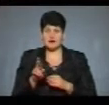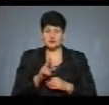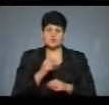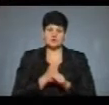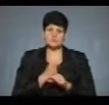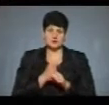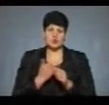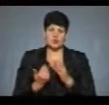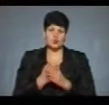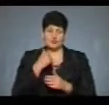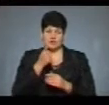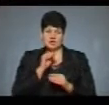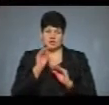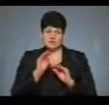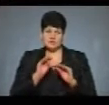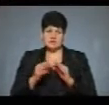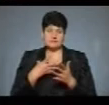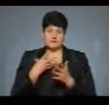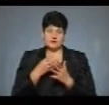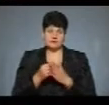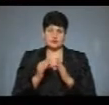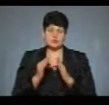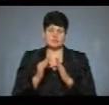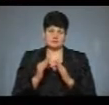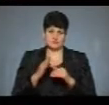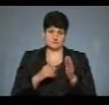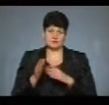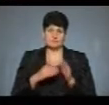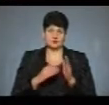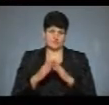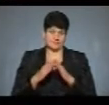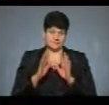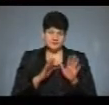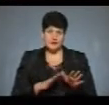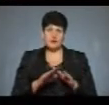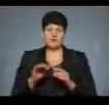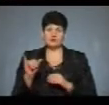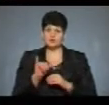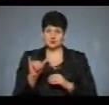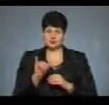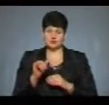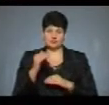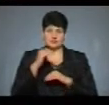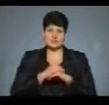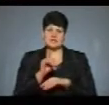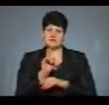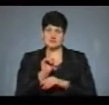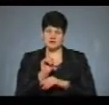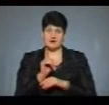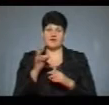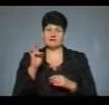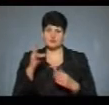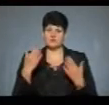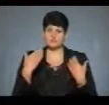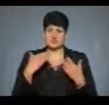виготовлятимуть новорічні іграшки та прикраси власноруч з домашніх матеріалів. В суботу вечерятимуть при свічках, а в неділю відпочиватимуть